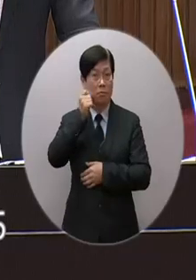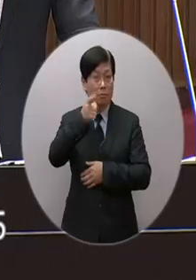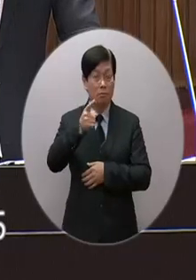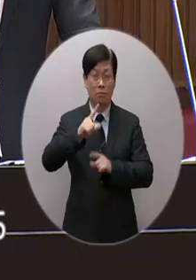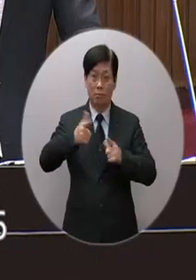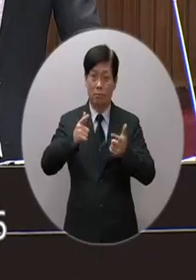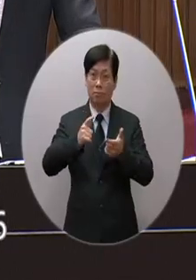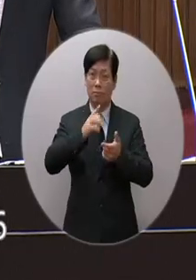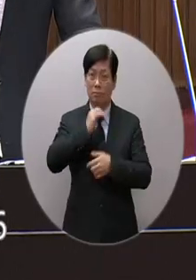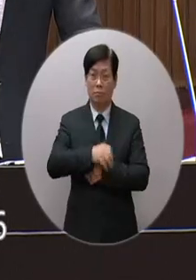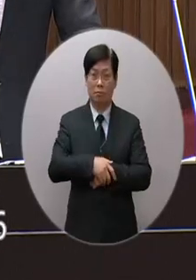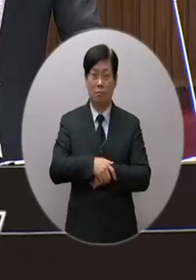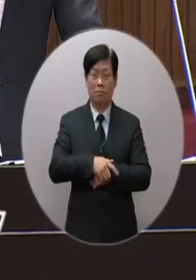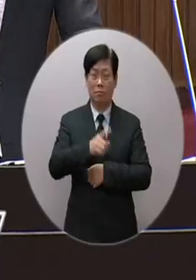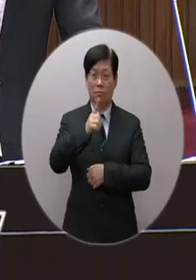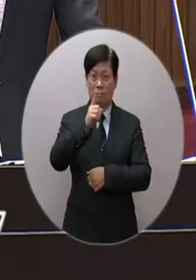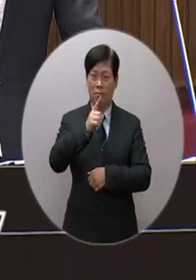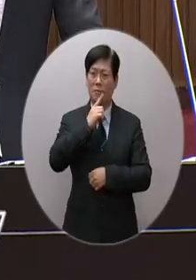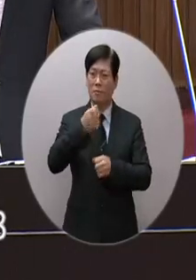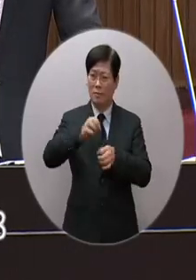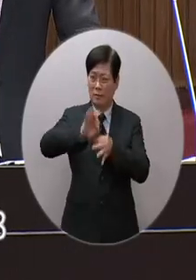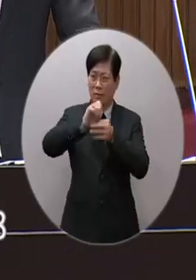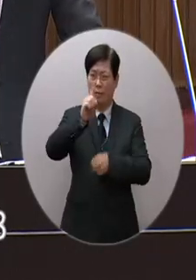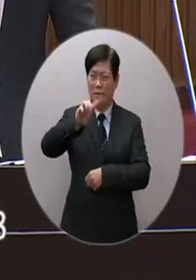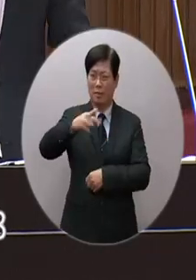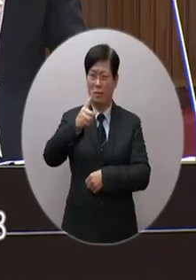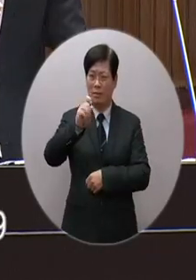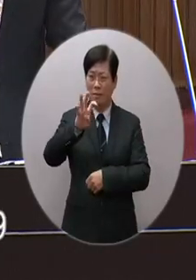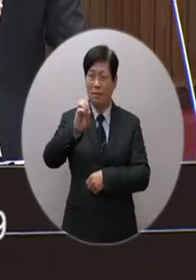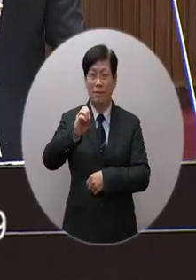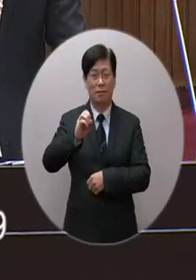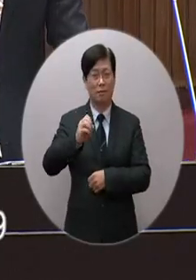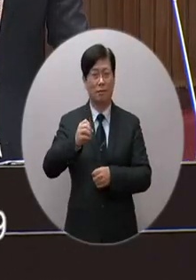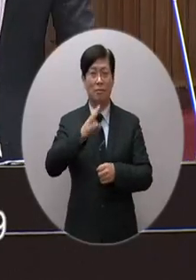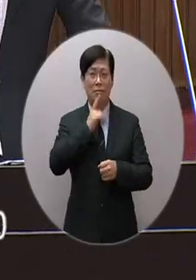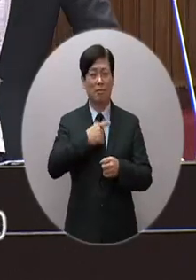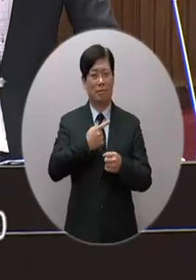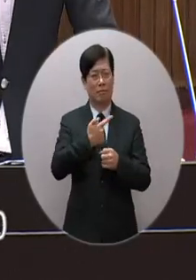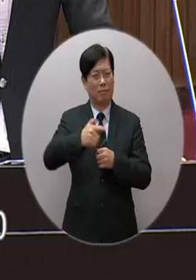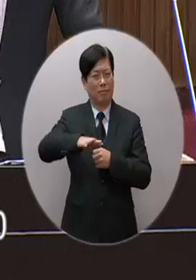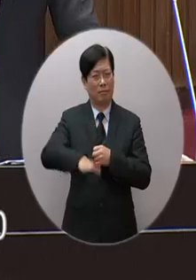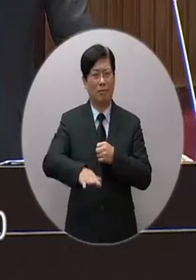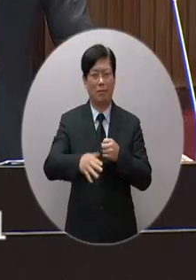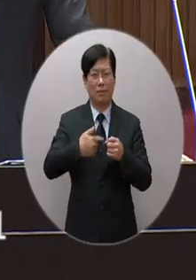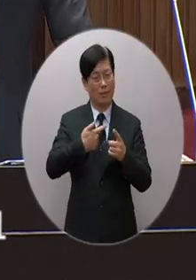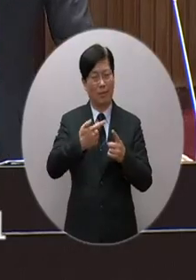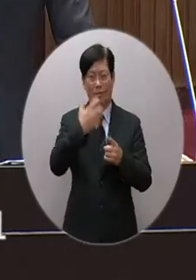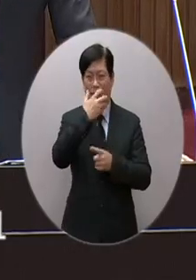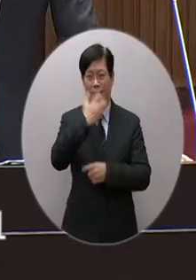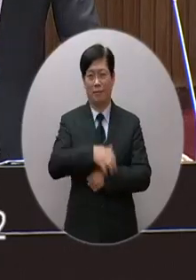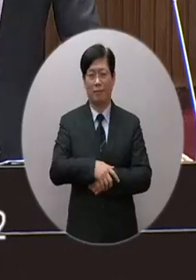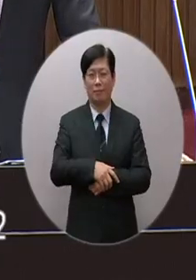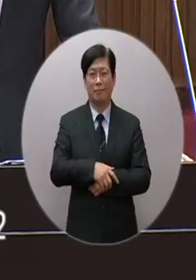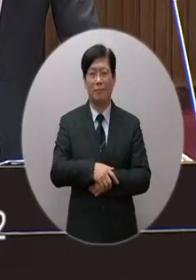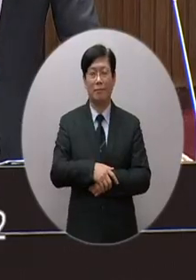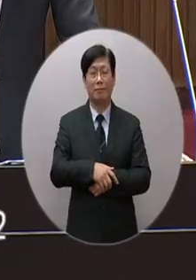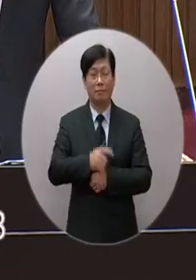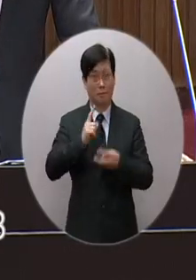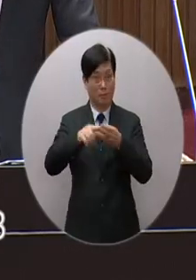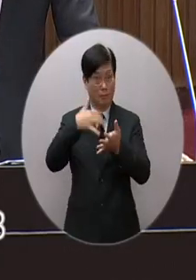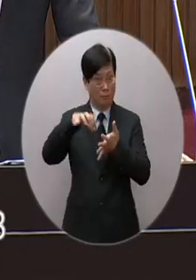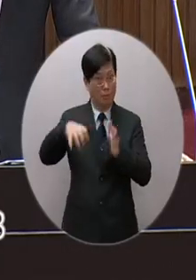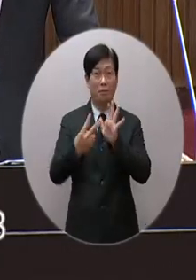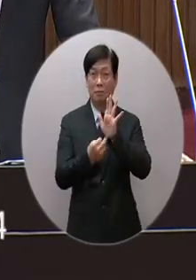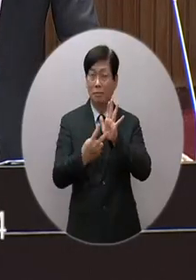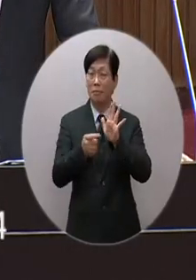支出1314元呐，多增加1314元，这1314还是一个蛮特别的收益吼。主计处